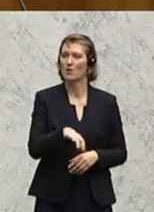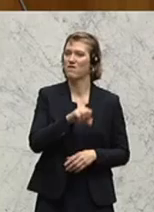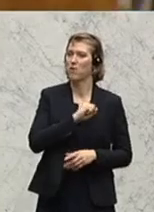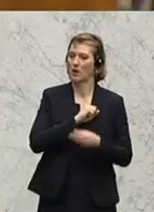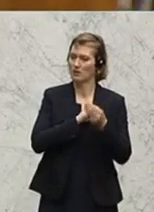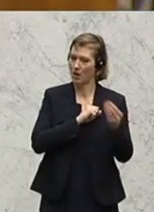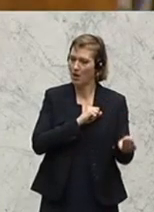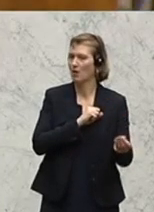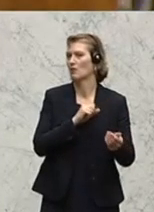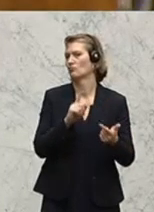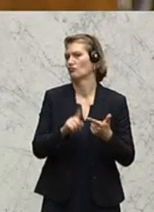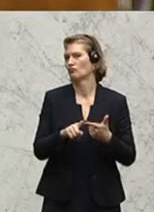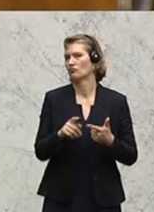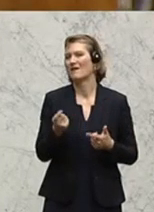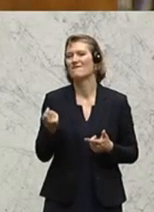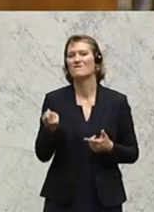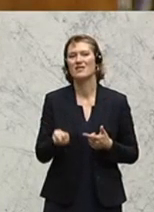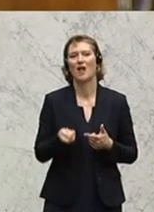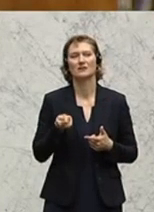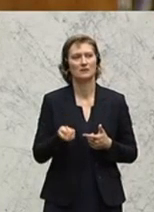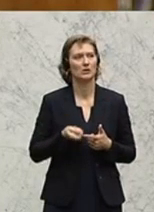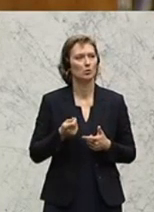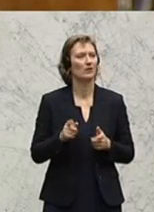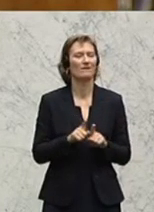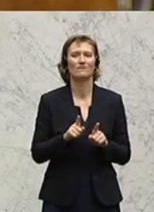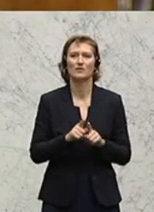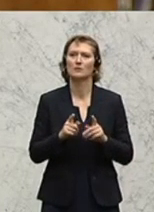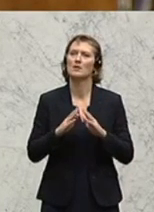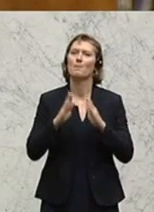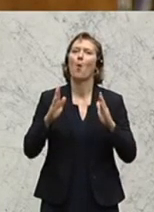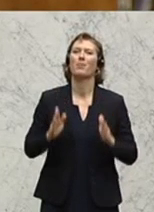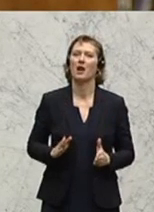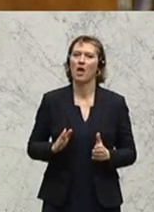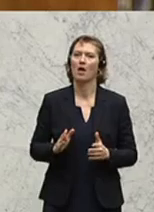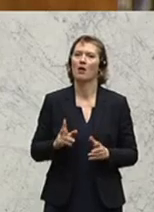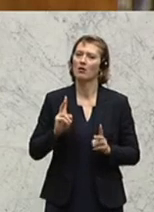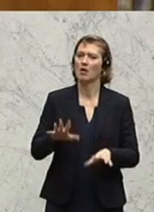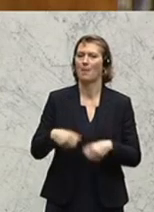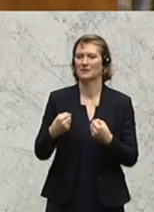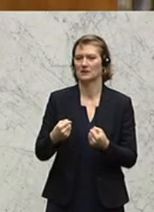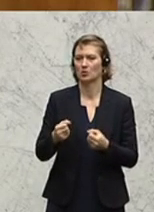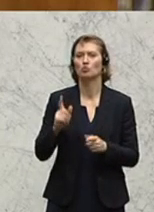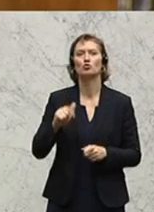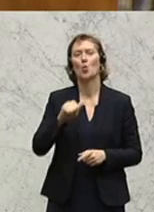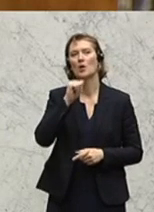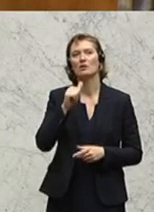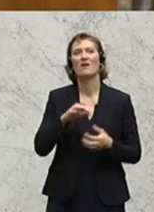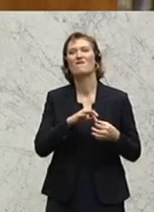in Anspruch nehmen, wo die Finanzierung mit einer Immobilie abgesichert ist und dabei keine